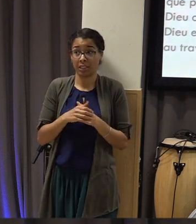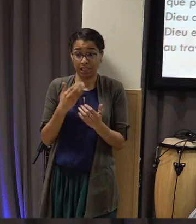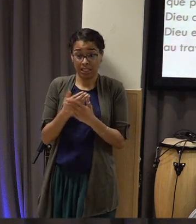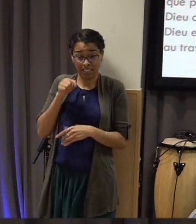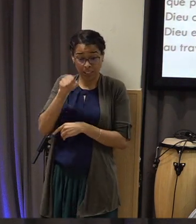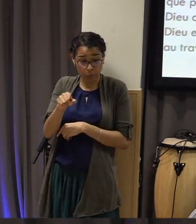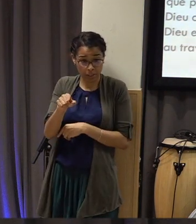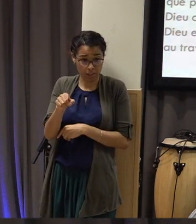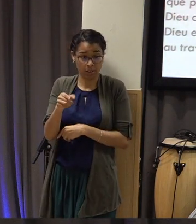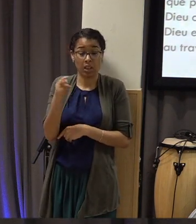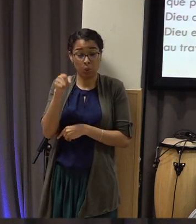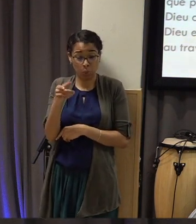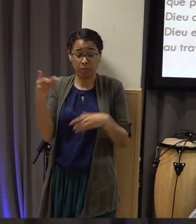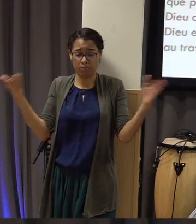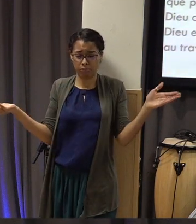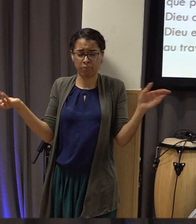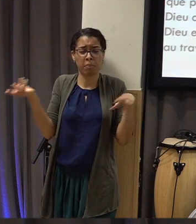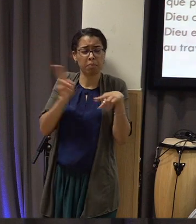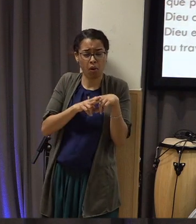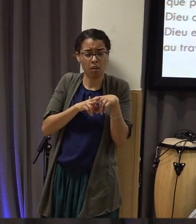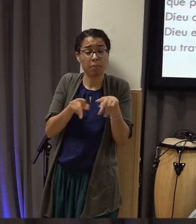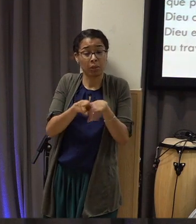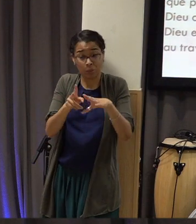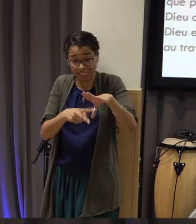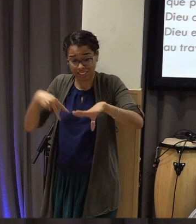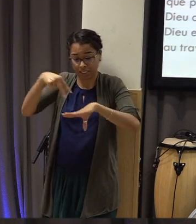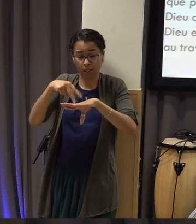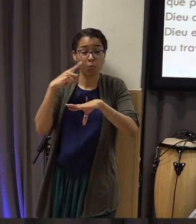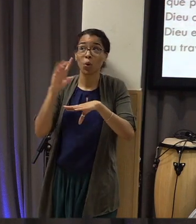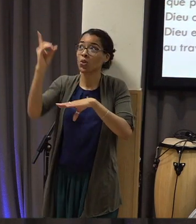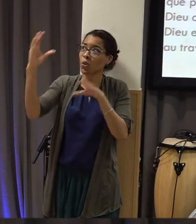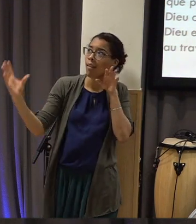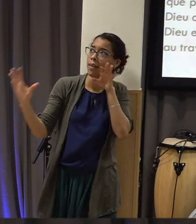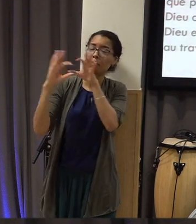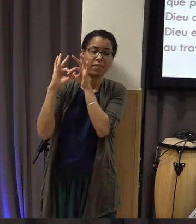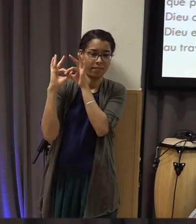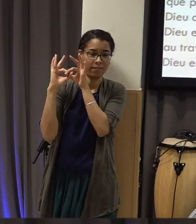qui est mort et ressuscité pour que nous soyons réconciliés avec Dieu.